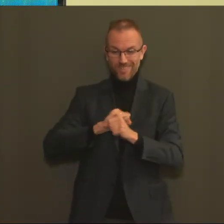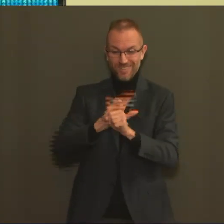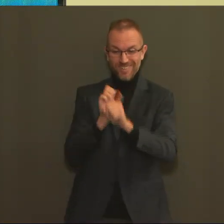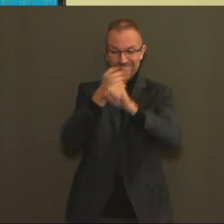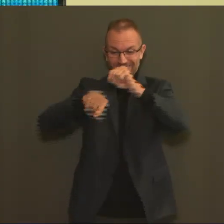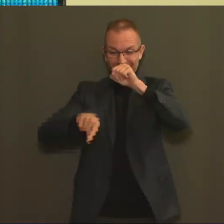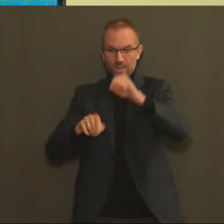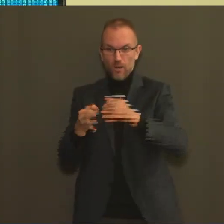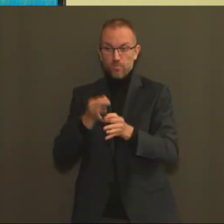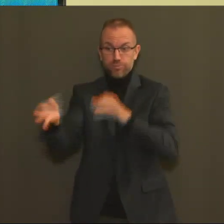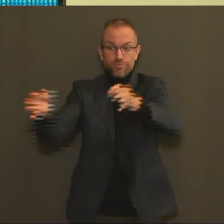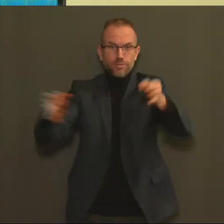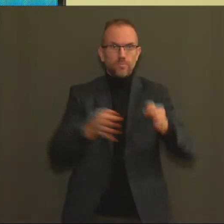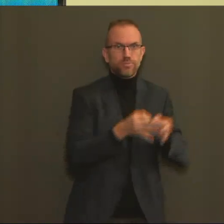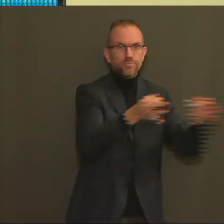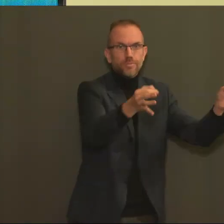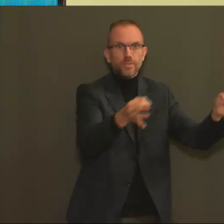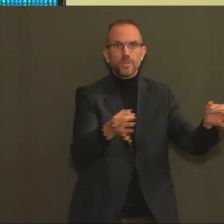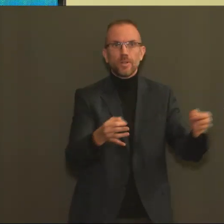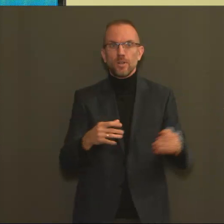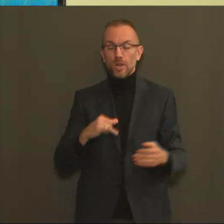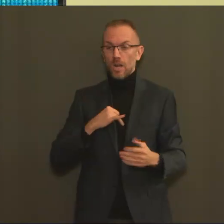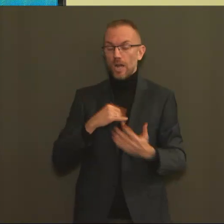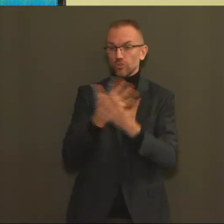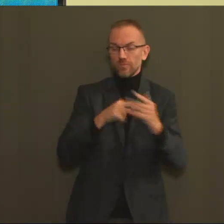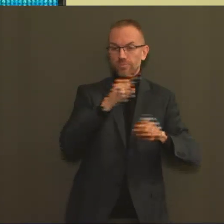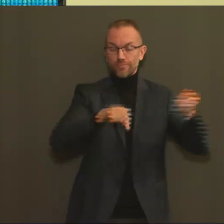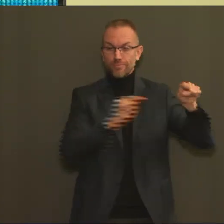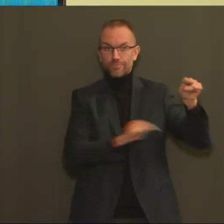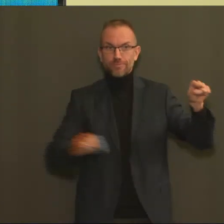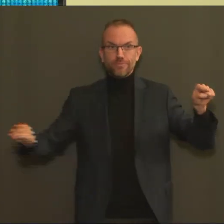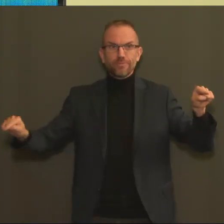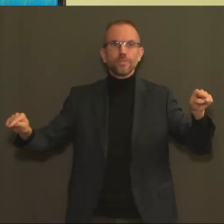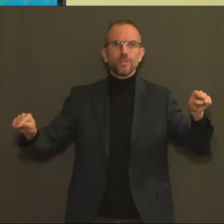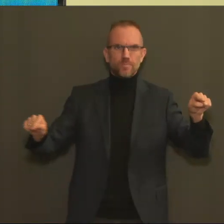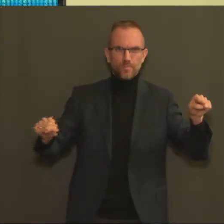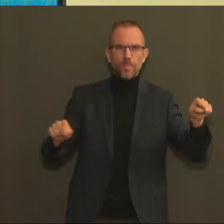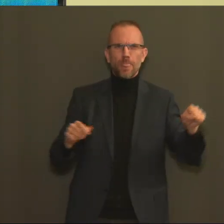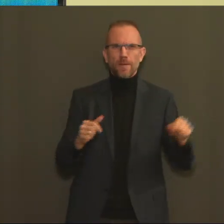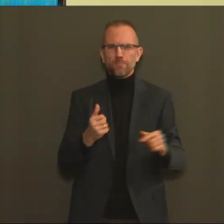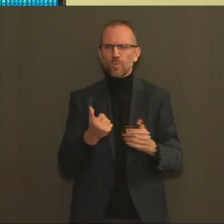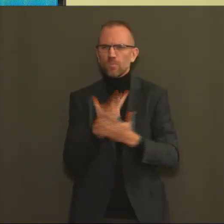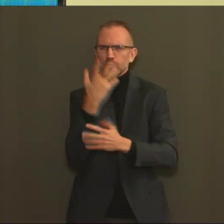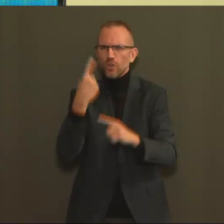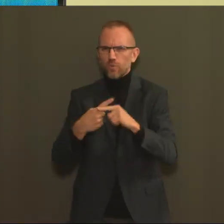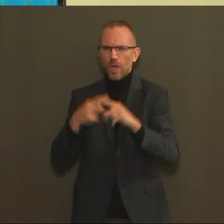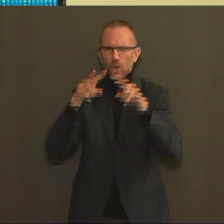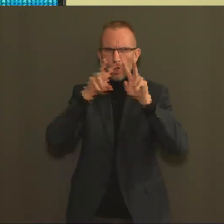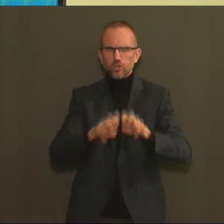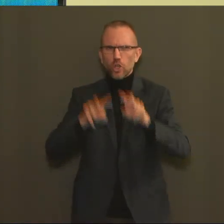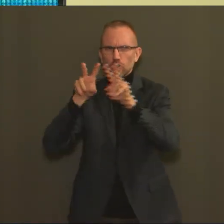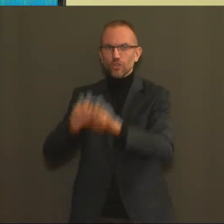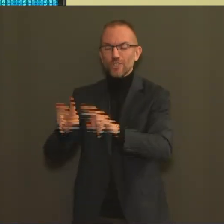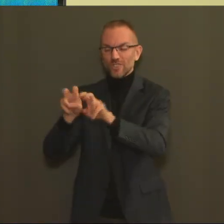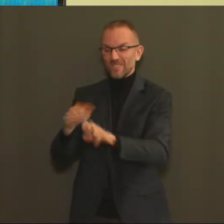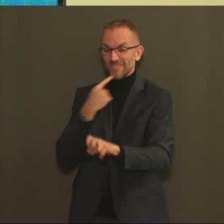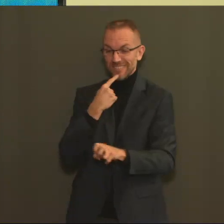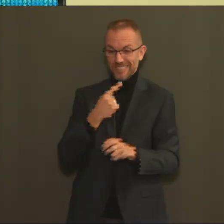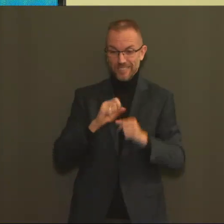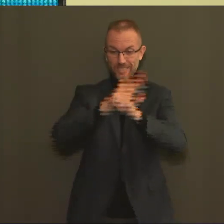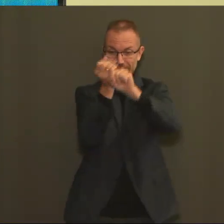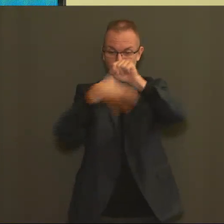en abrupt gf creepy zo ziet u magische schip gemonteerde carl persoon de crochet zo ziet ie er drie paar leeuw